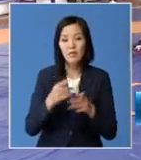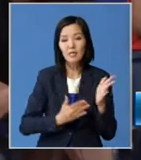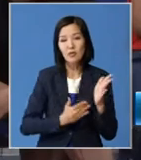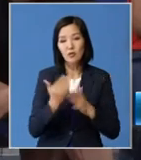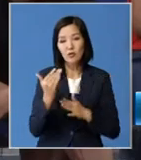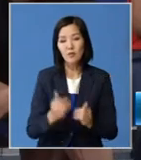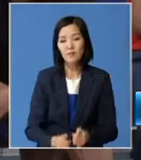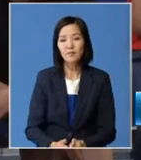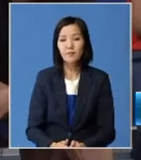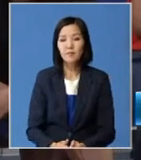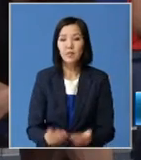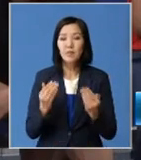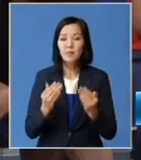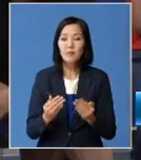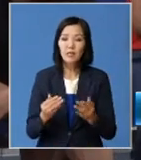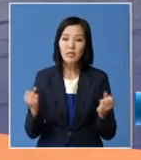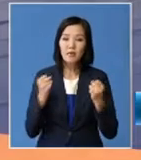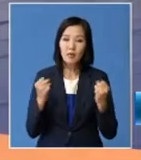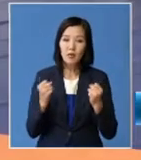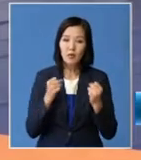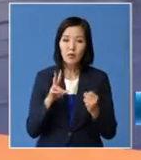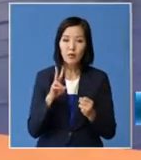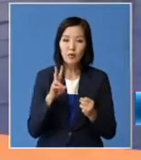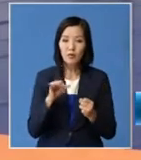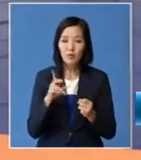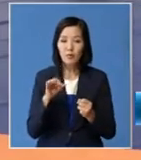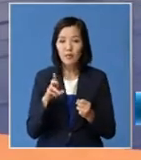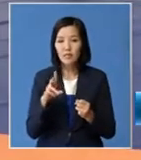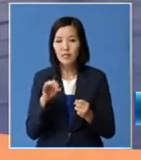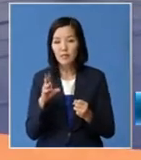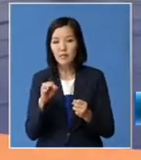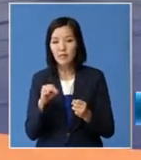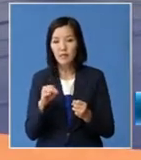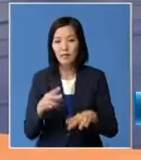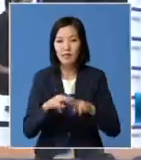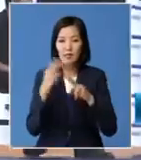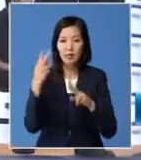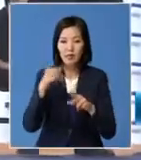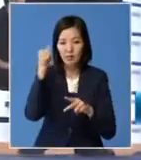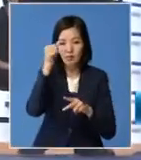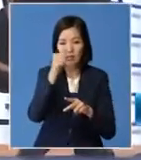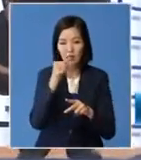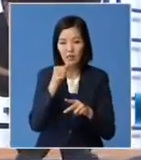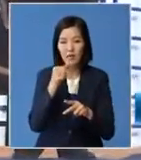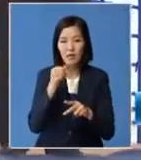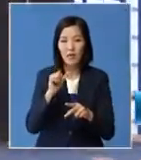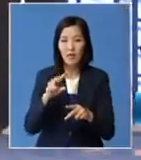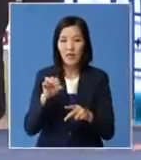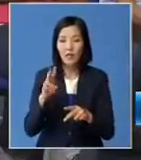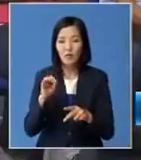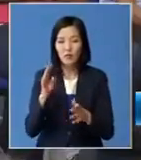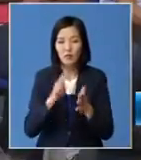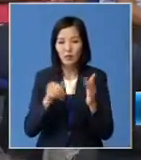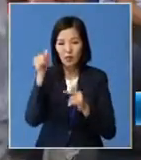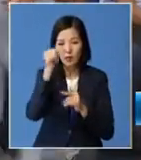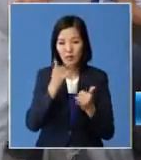жатыр. Биылғы балуандар бәсекесі Нұрбақыт Теңізбаевтың жүлдесімен қатар Астананың 20 және Алакөл ауданының 90 жылдық мерейтойына